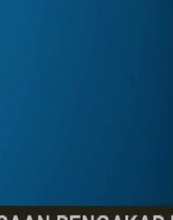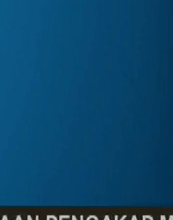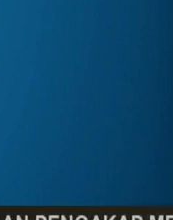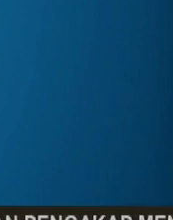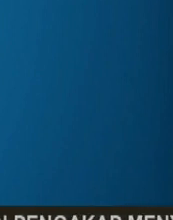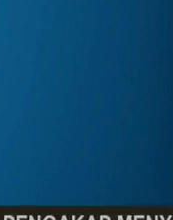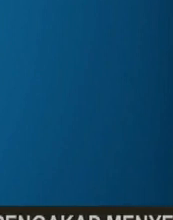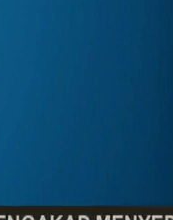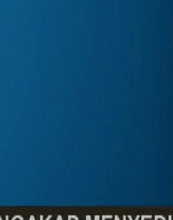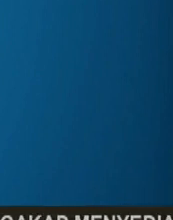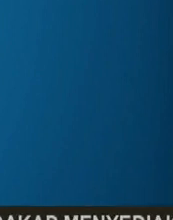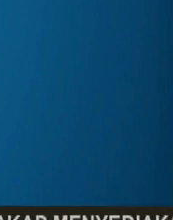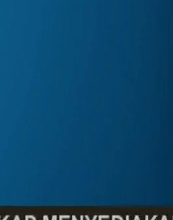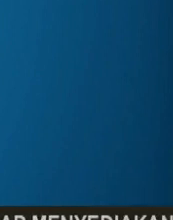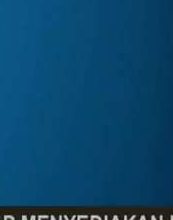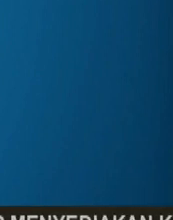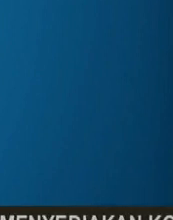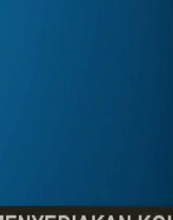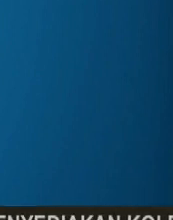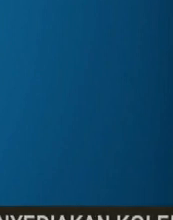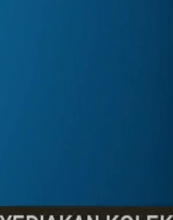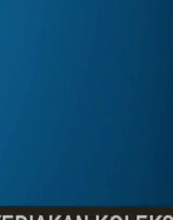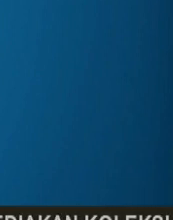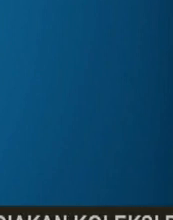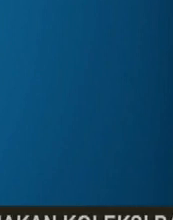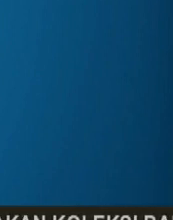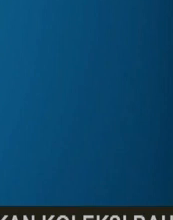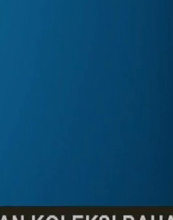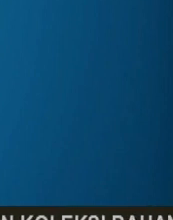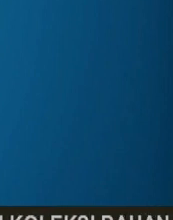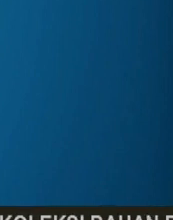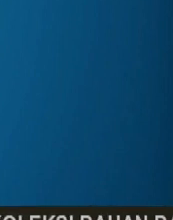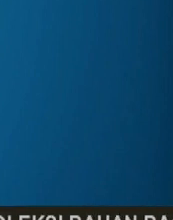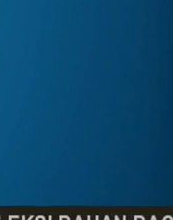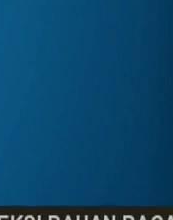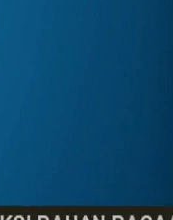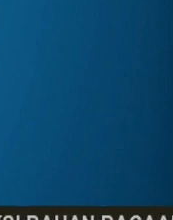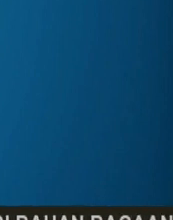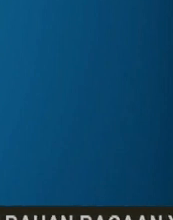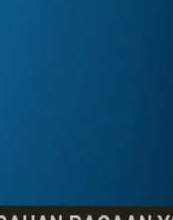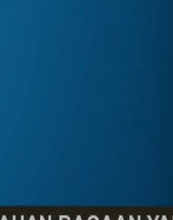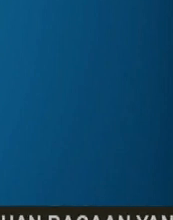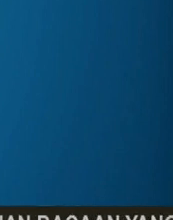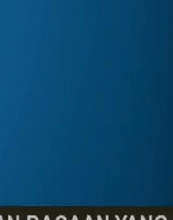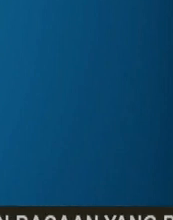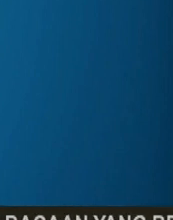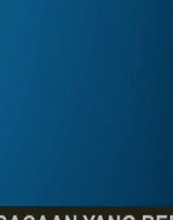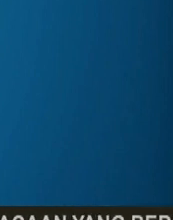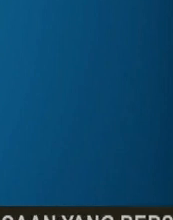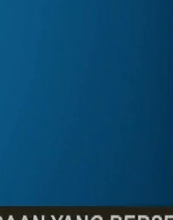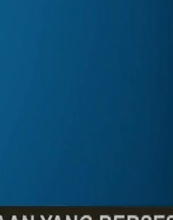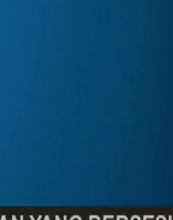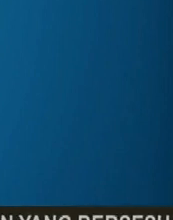undang-undang jabatan Pandaran Bandar Seri Begawan dalam cash tersebut Serikat berkenaan diberi tempoh tujuh hari untuk